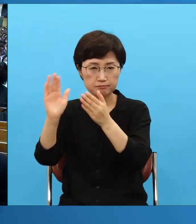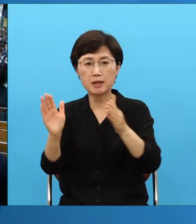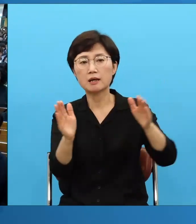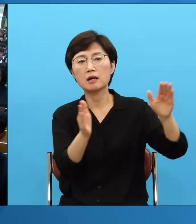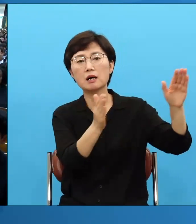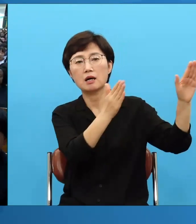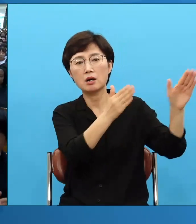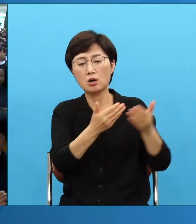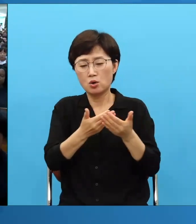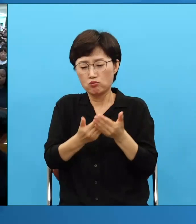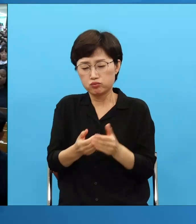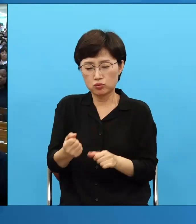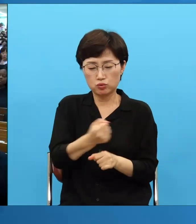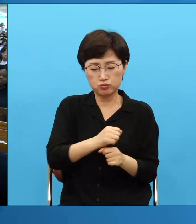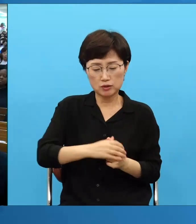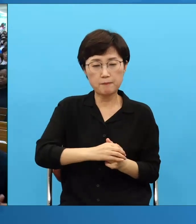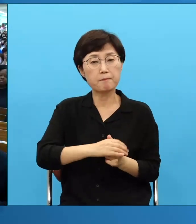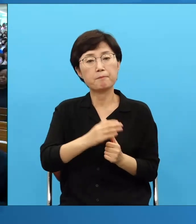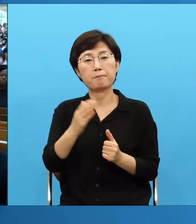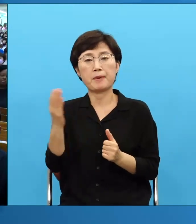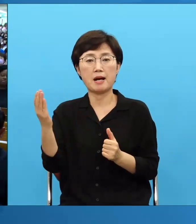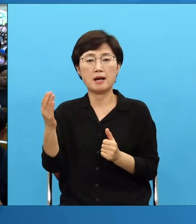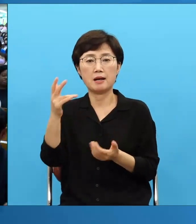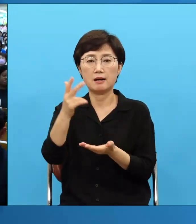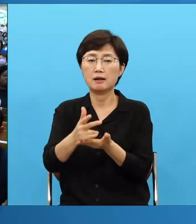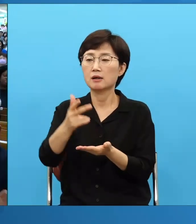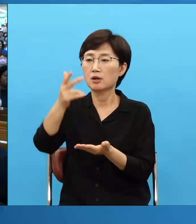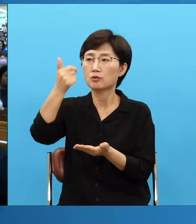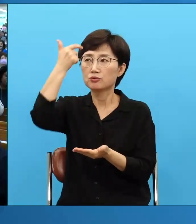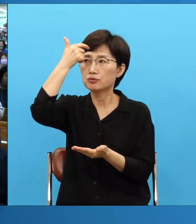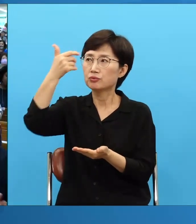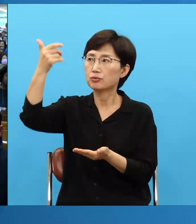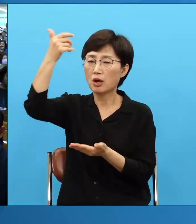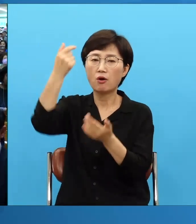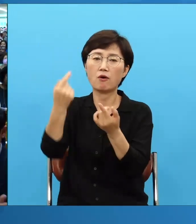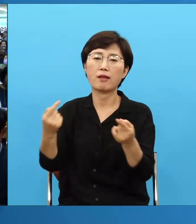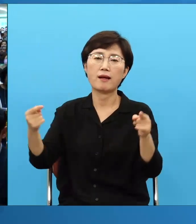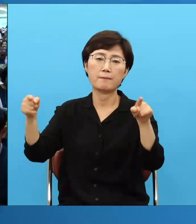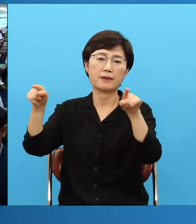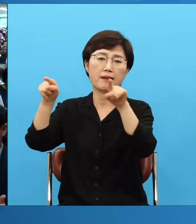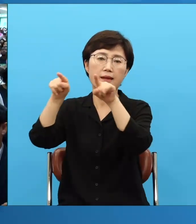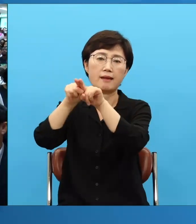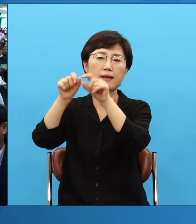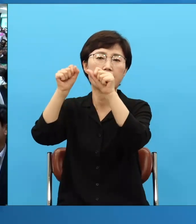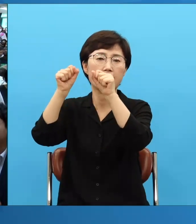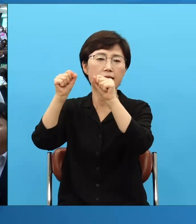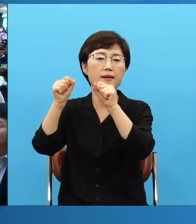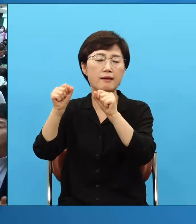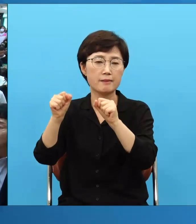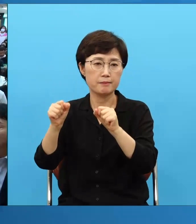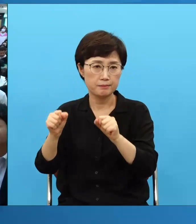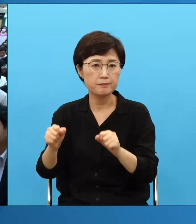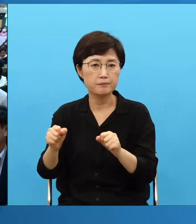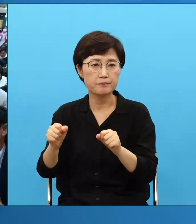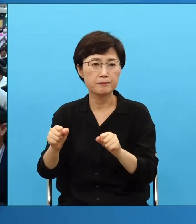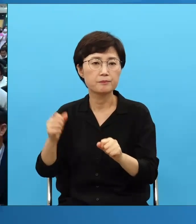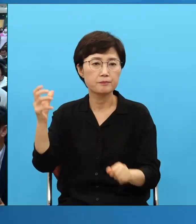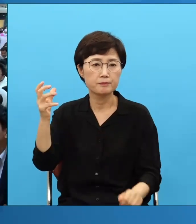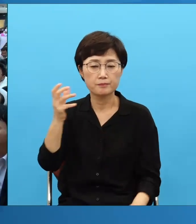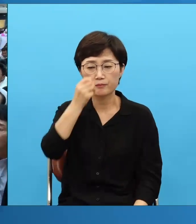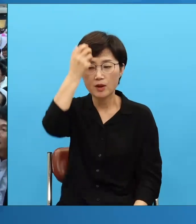어둠이 지나고 무거운 주의 영이 함께하리라